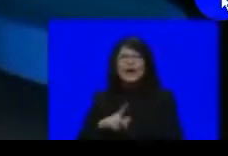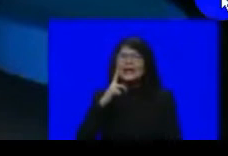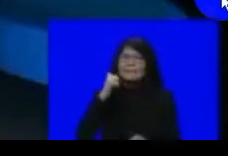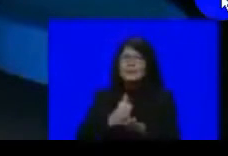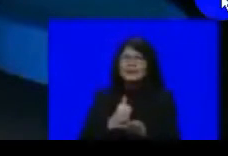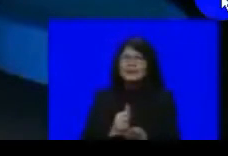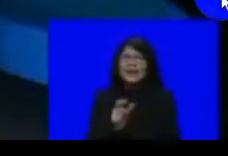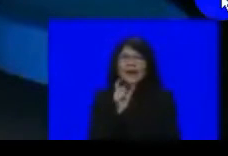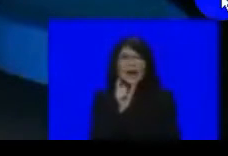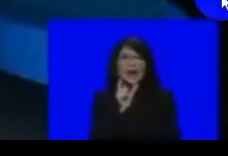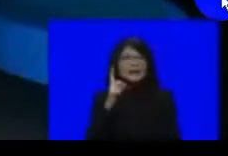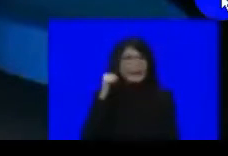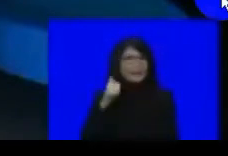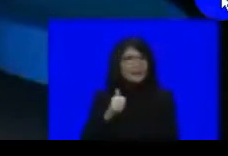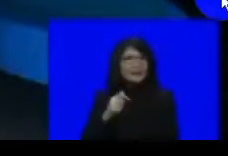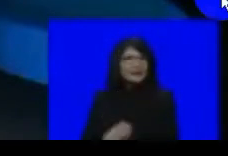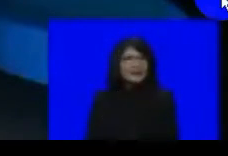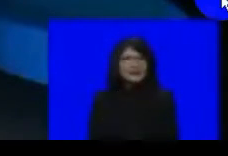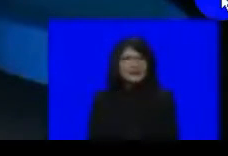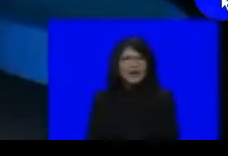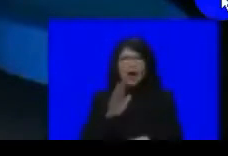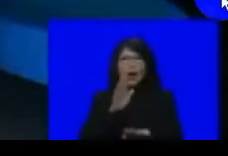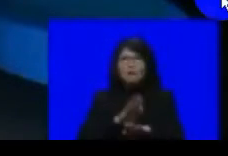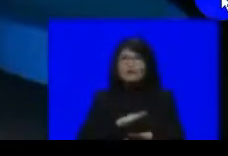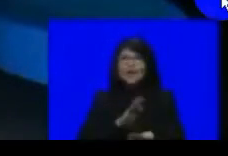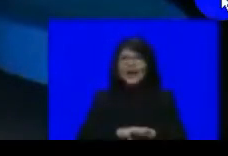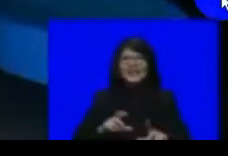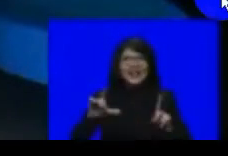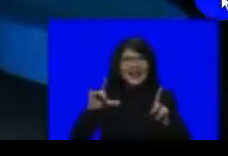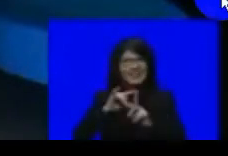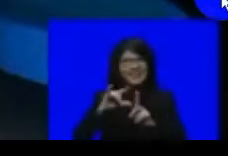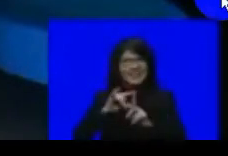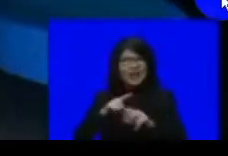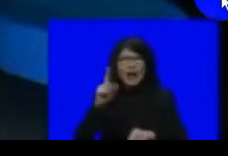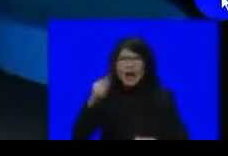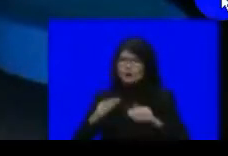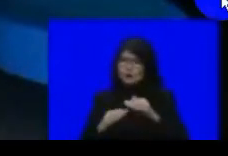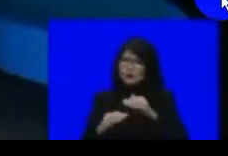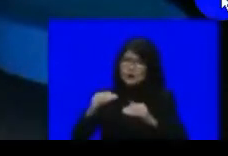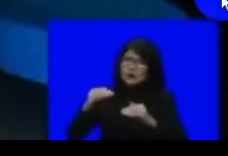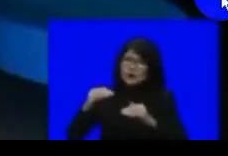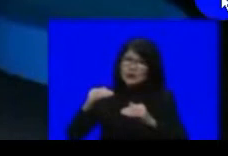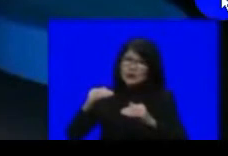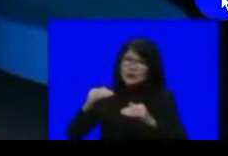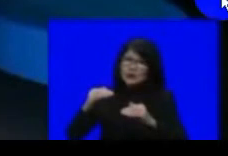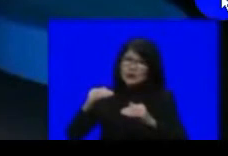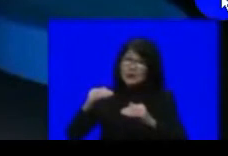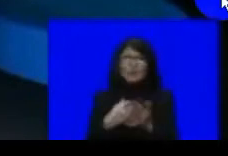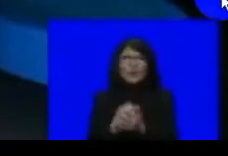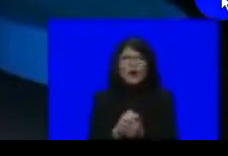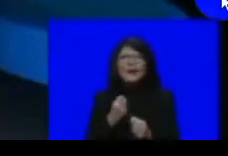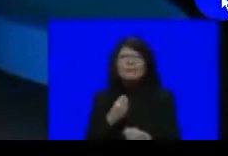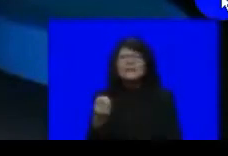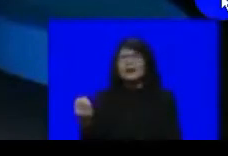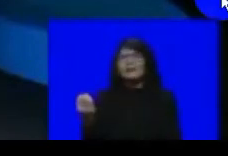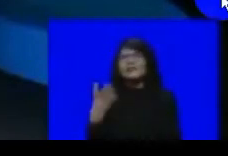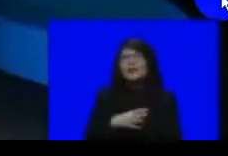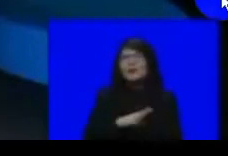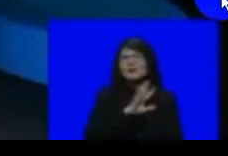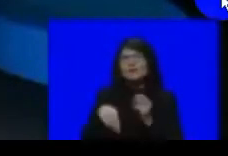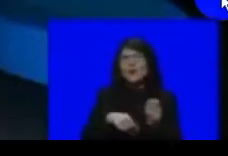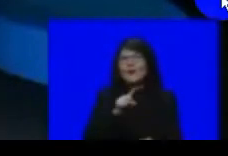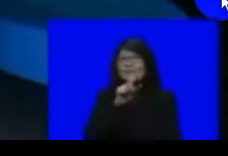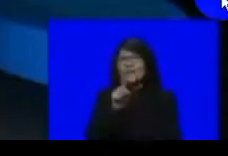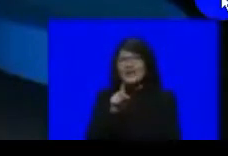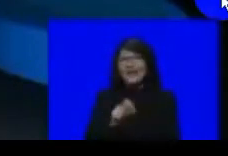saya garis bawahi adalah culture digital ya, memang harus ditingkatkan oleh kita semua. Semoga ini bisa menjawab pertanyaan dari